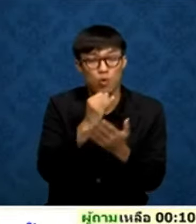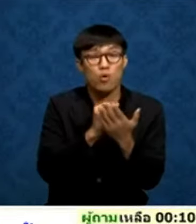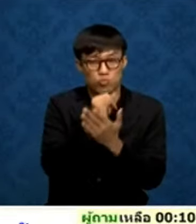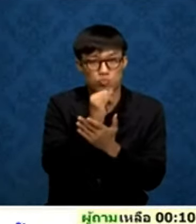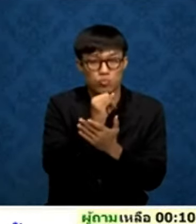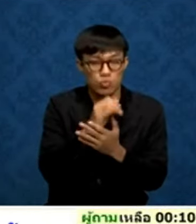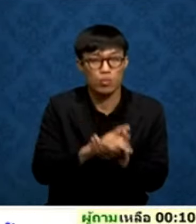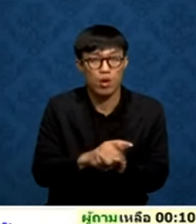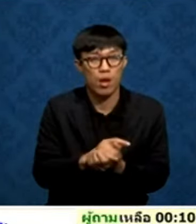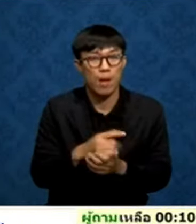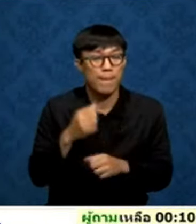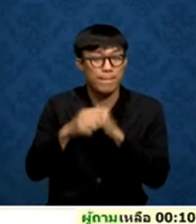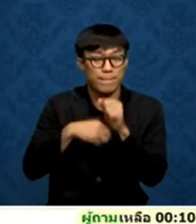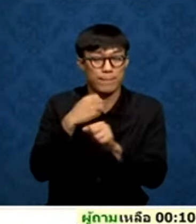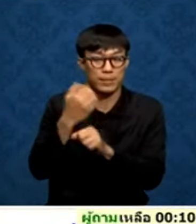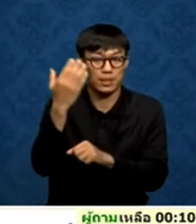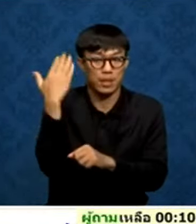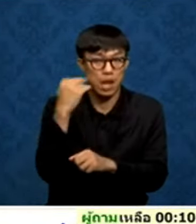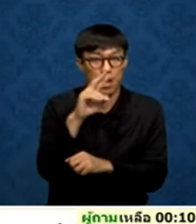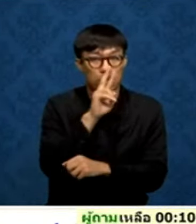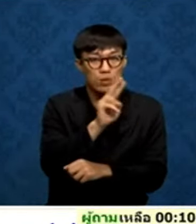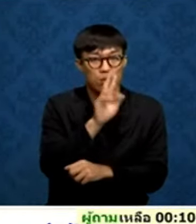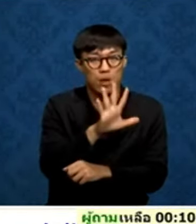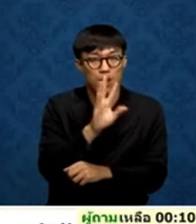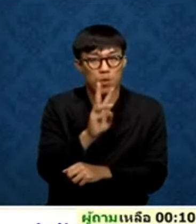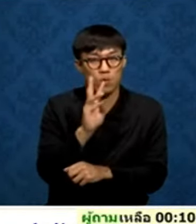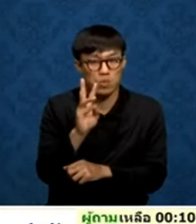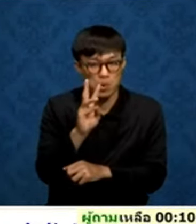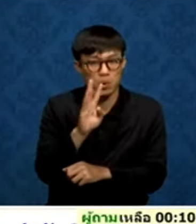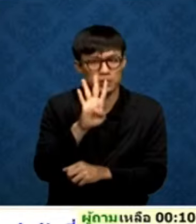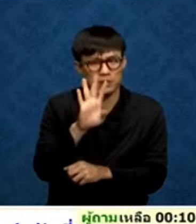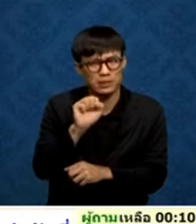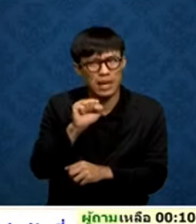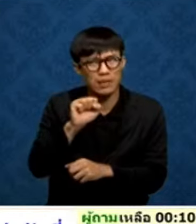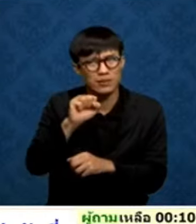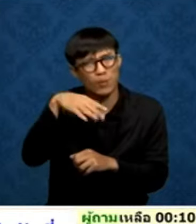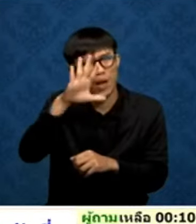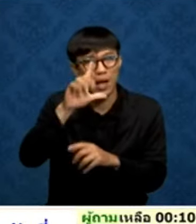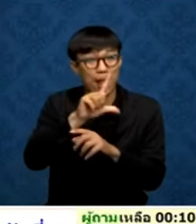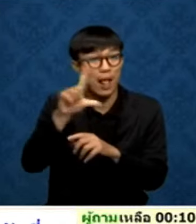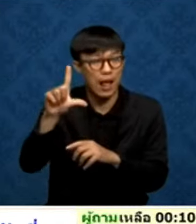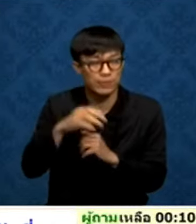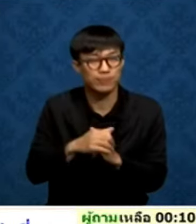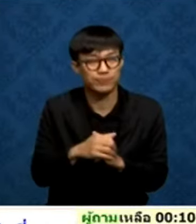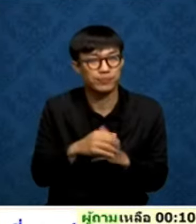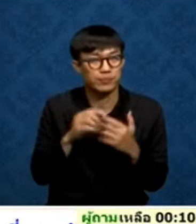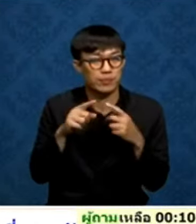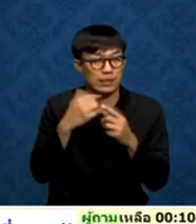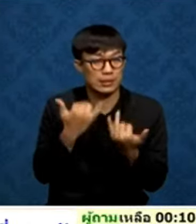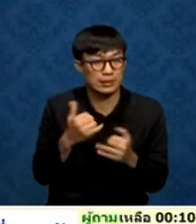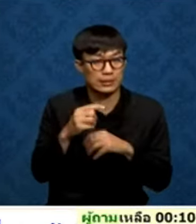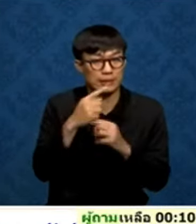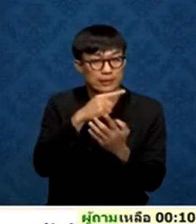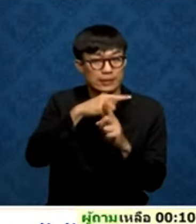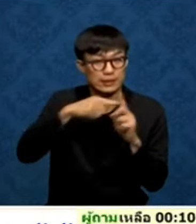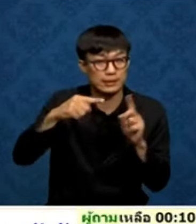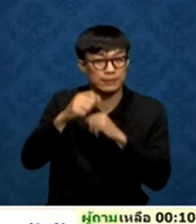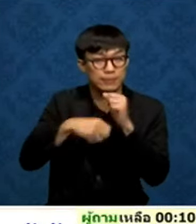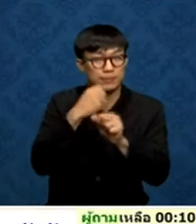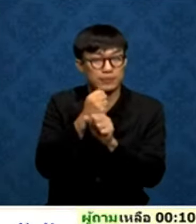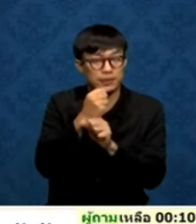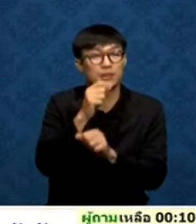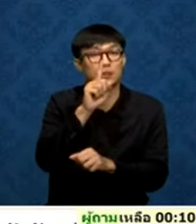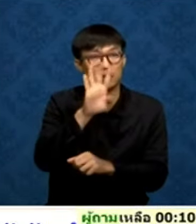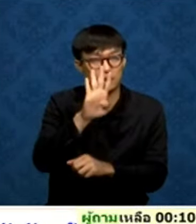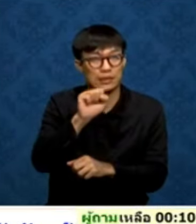ปีที่ผ่านมา2566เนี่ยทั้งปีก็ 400,000 กว่าล้านเองปีนี้เฉพาะครึ่งปีก็ 400,000 กว่าล้านแล้วก็เรา